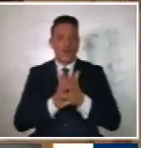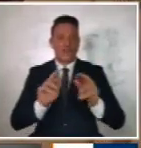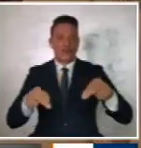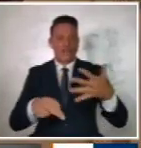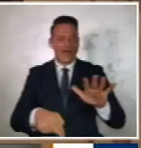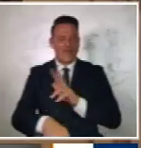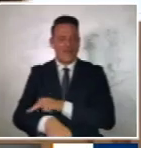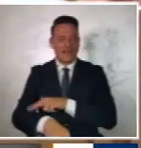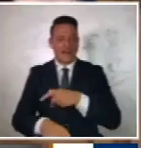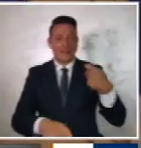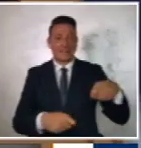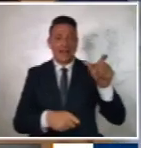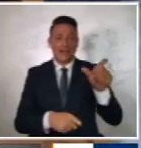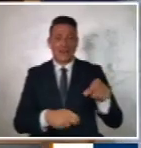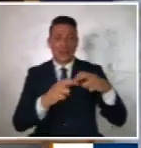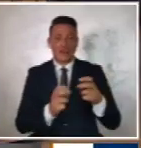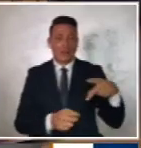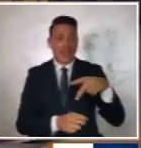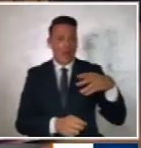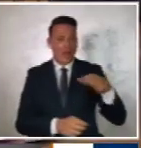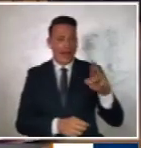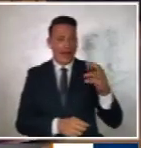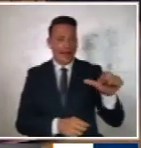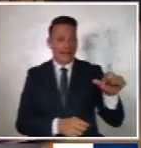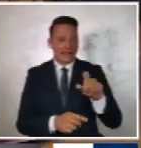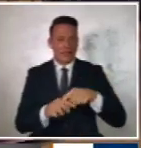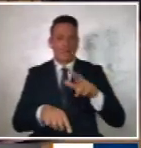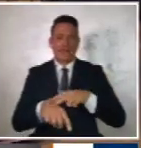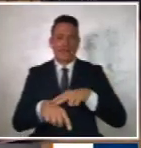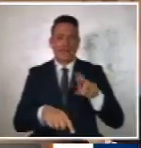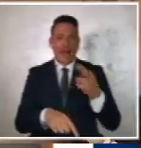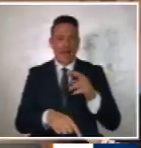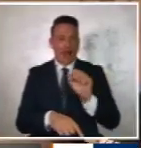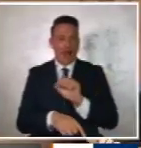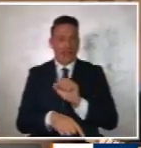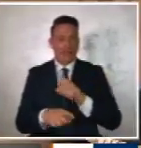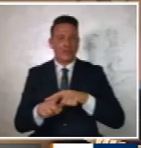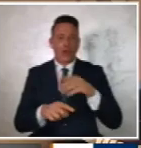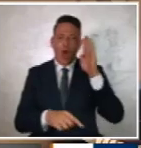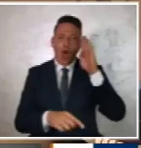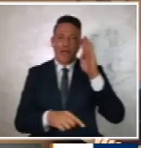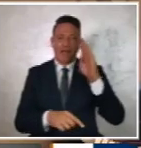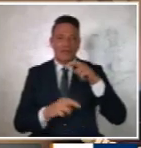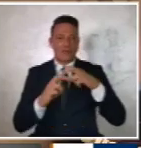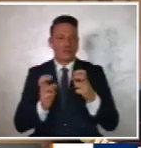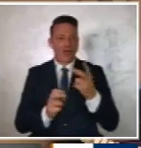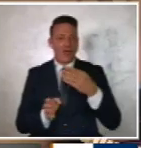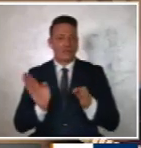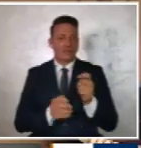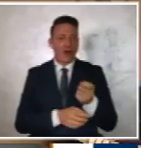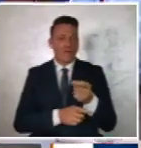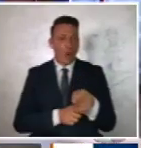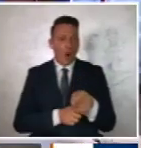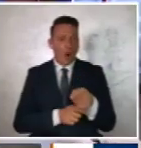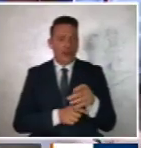dal presidente della provincia, Piero Marrese, dal prefetto Rinaldo Argentieri e dal comandante provinciale dei Vigili del Fuoco, Salvatore